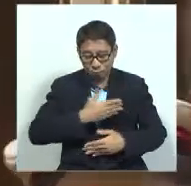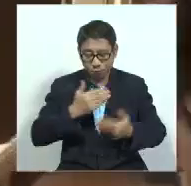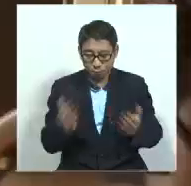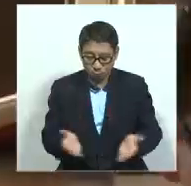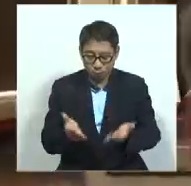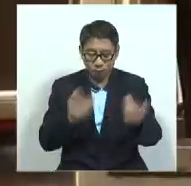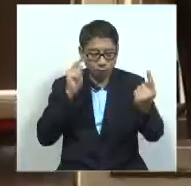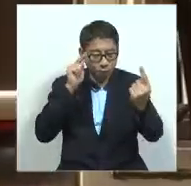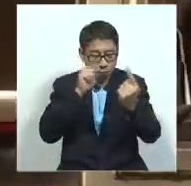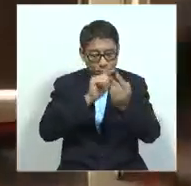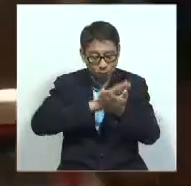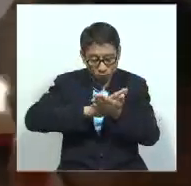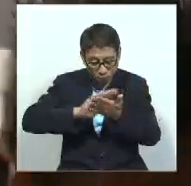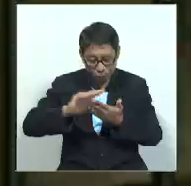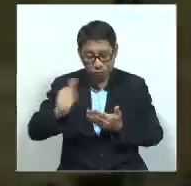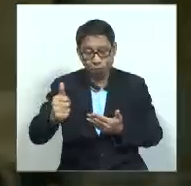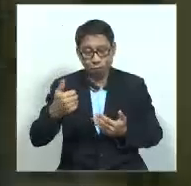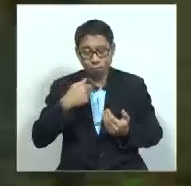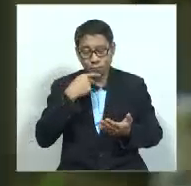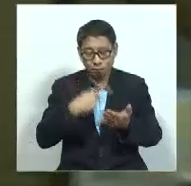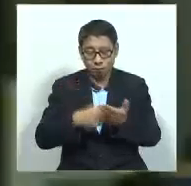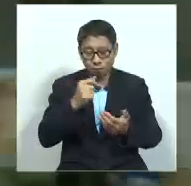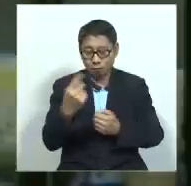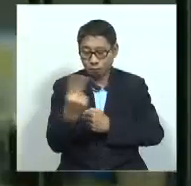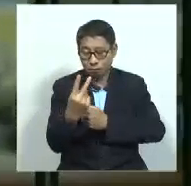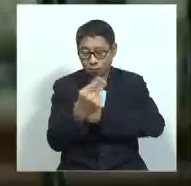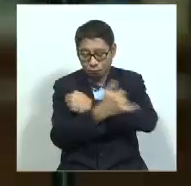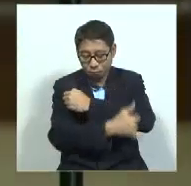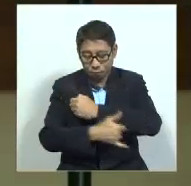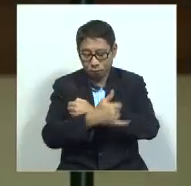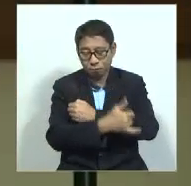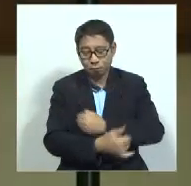ริมให้บรรลุผลสัมฤทธิ์ที่เป็นประโยชน์กับทั้งสองประเทศค่ะ